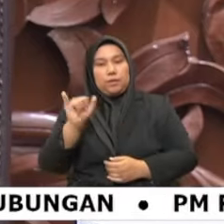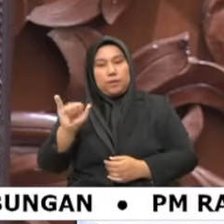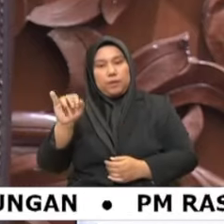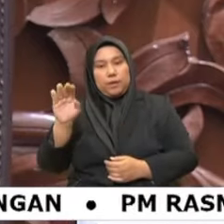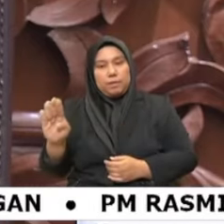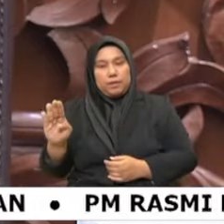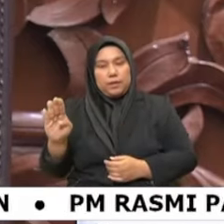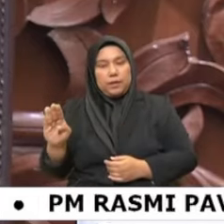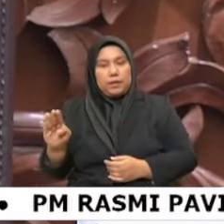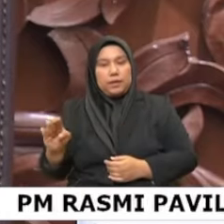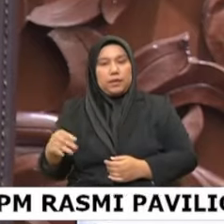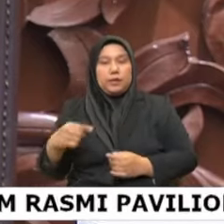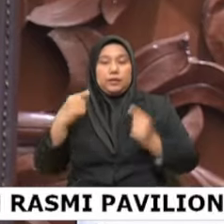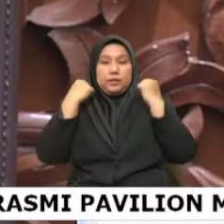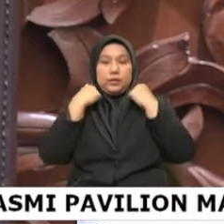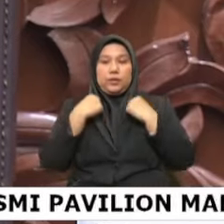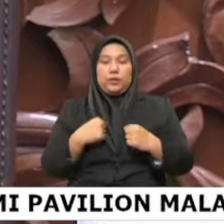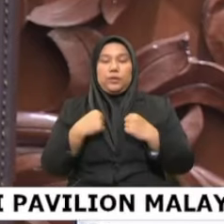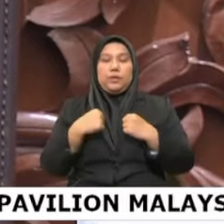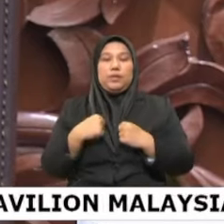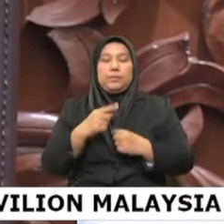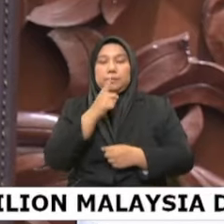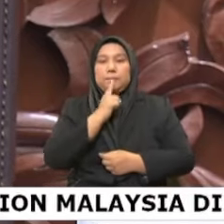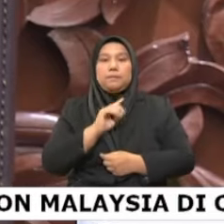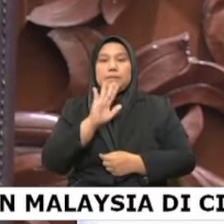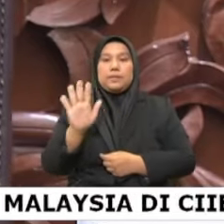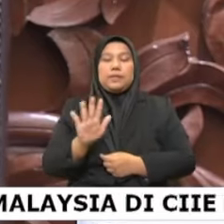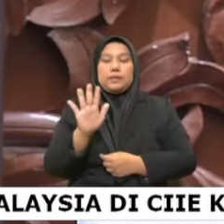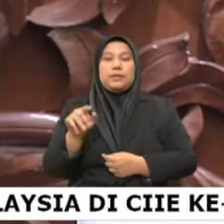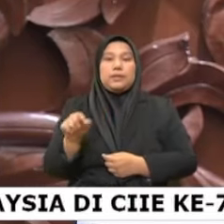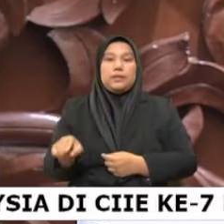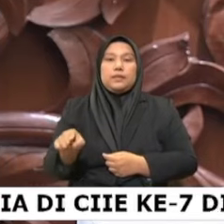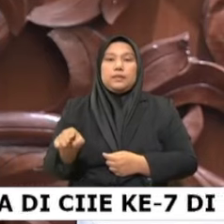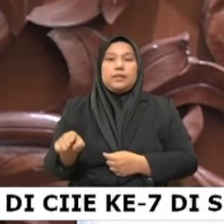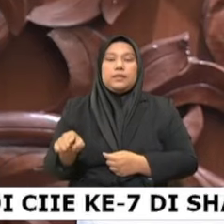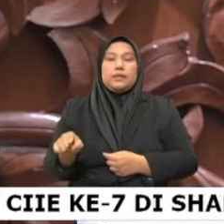Pin dan Risalah Agenda Nasional Malaysia